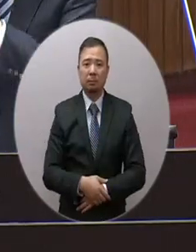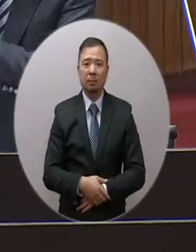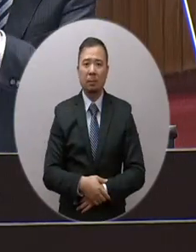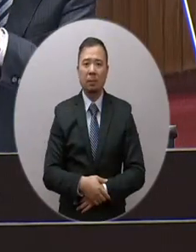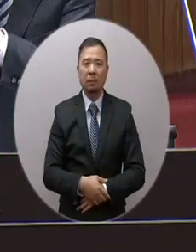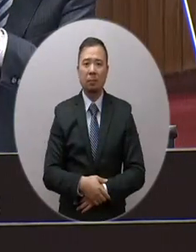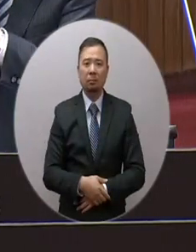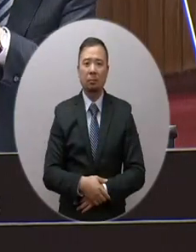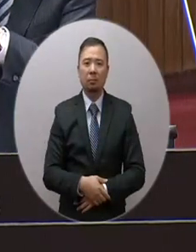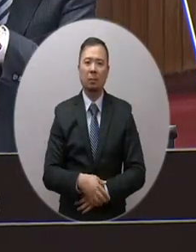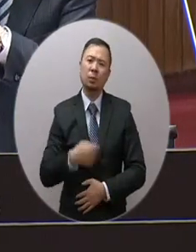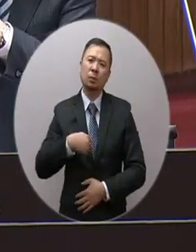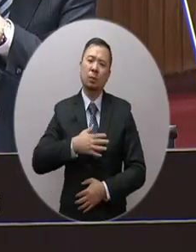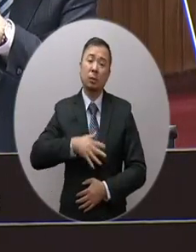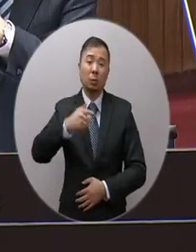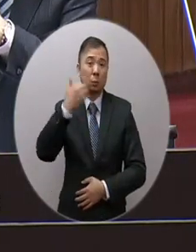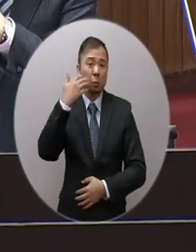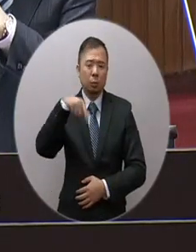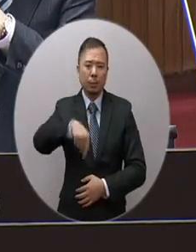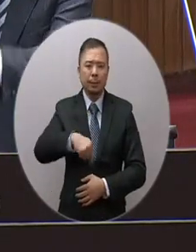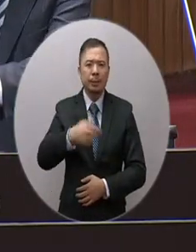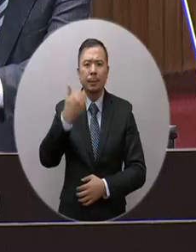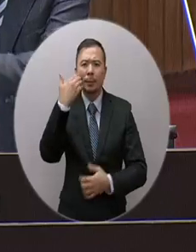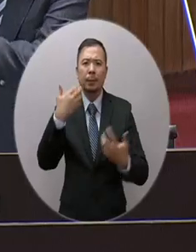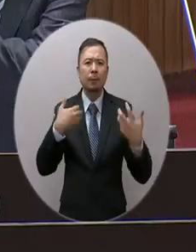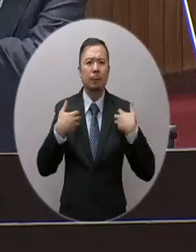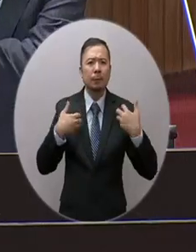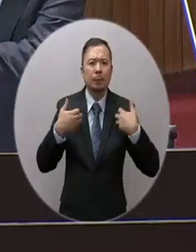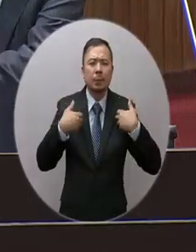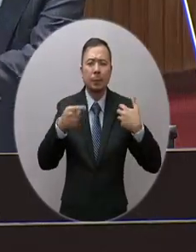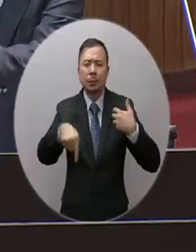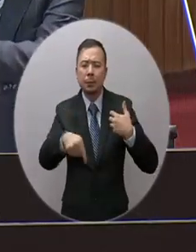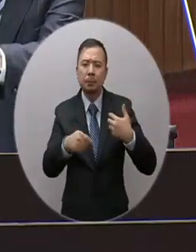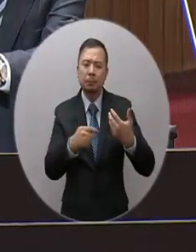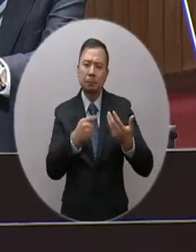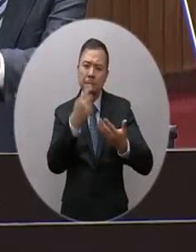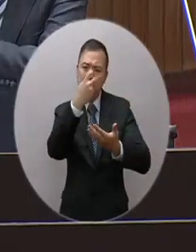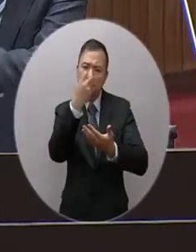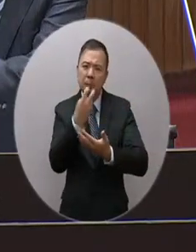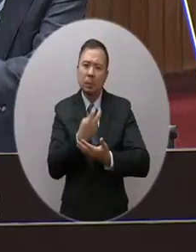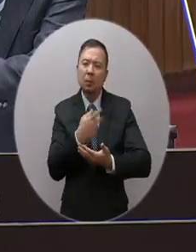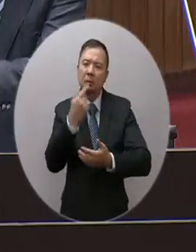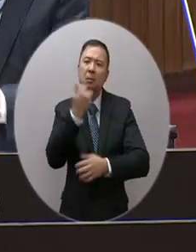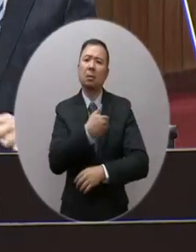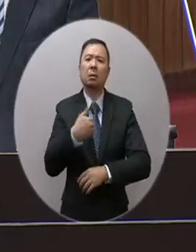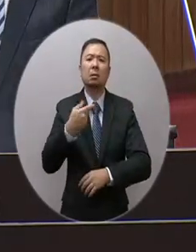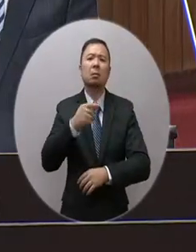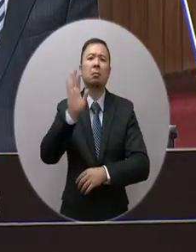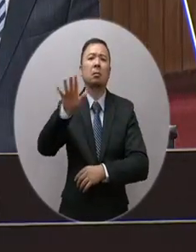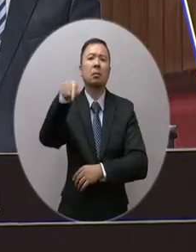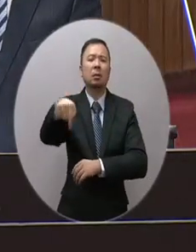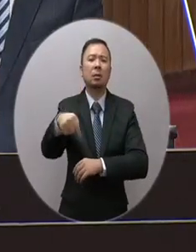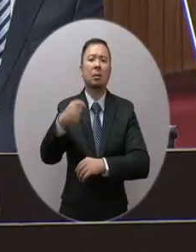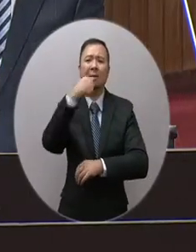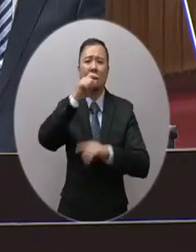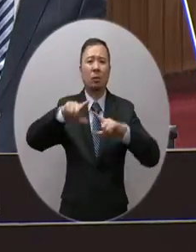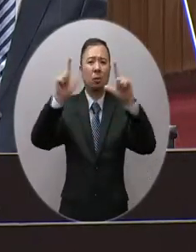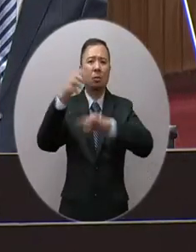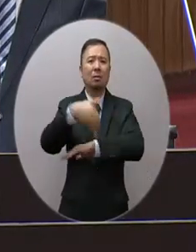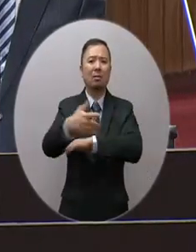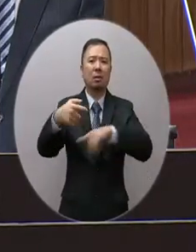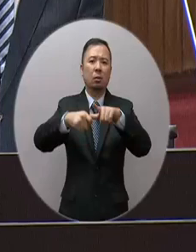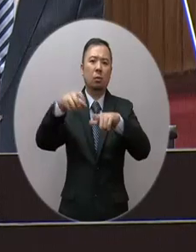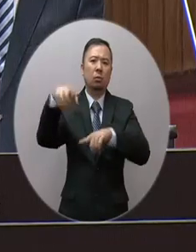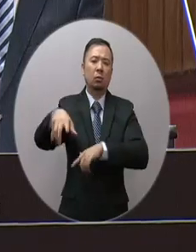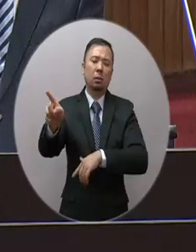当然清楚这个从职责上的分那个分类是属于乡公所或者是县政府要来处理的事情，那我之所以今天